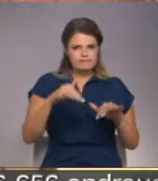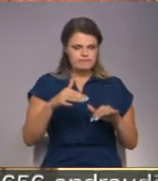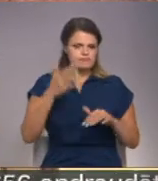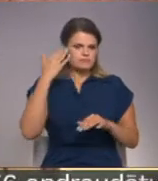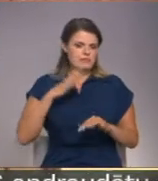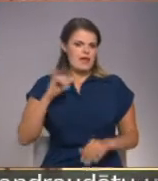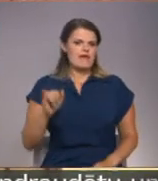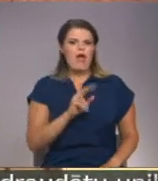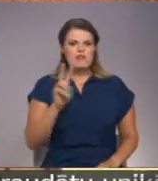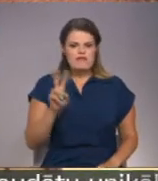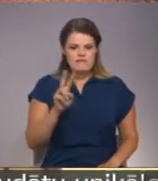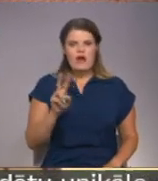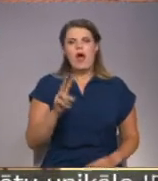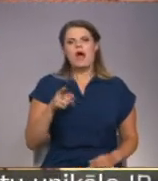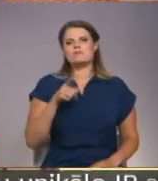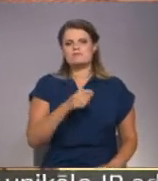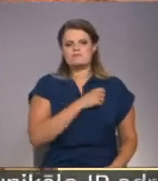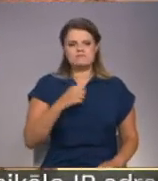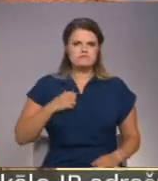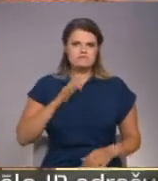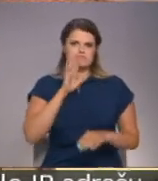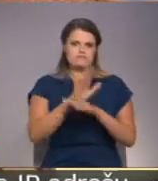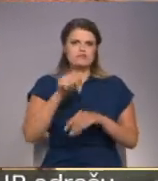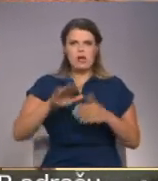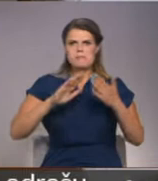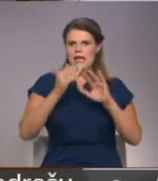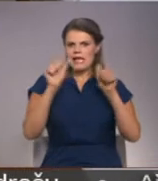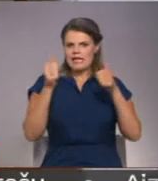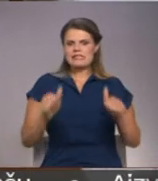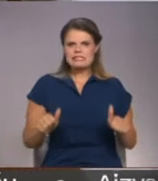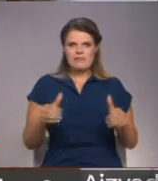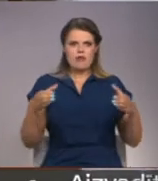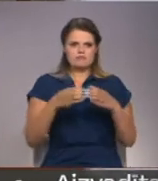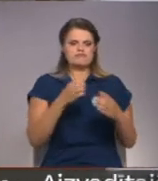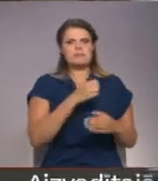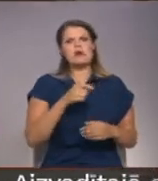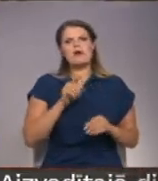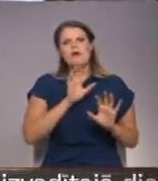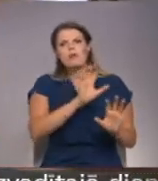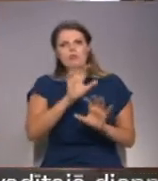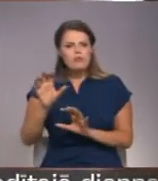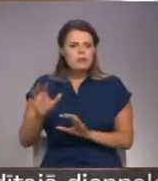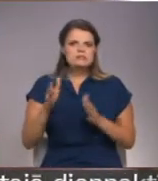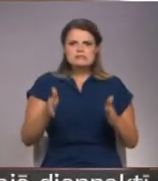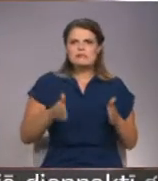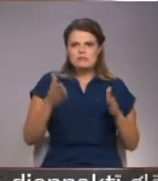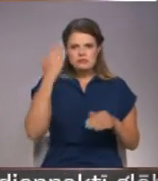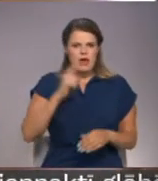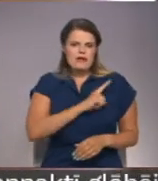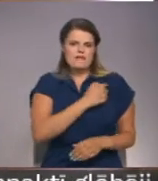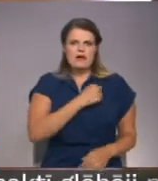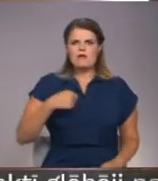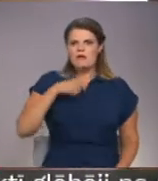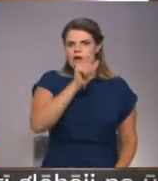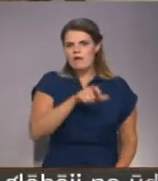janvārī. Jūnijā ar landesvēru komandieru Pavēlu Durbes pilī tika izveidota lazarete ievainotiem karavīriem, kuru pēc galvenā ārsta